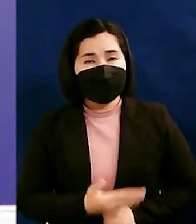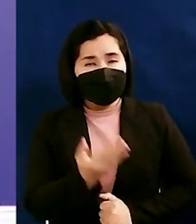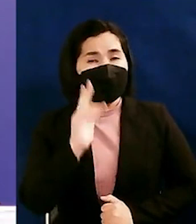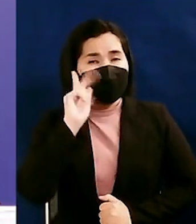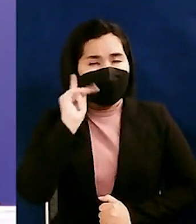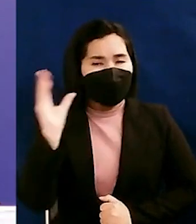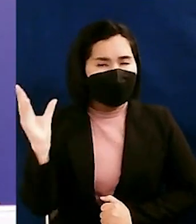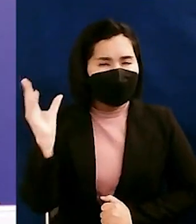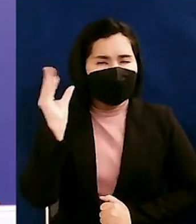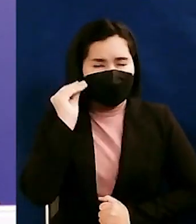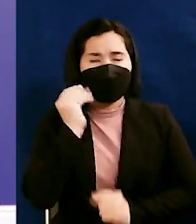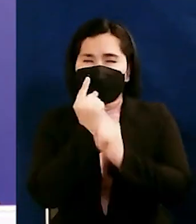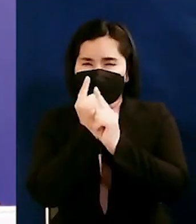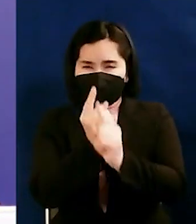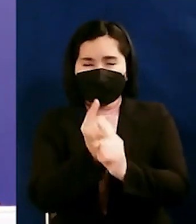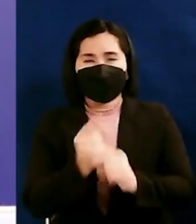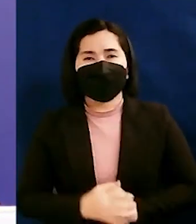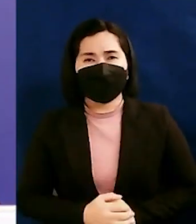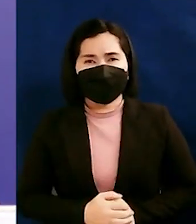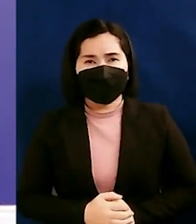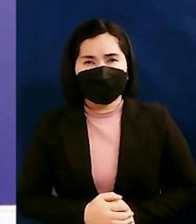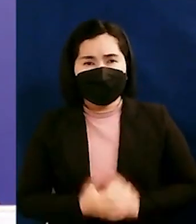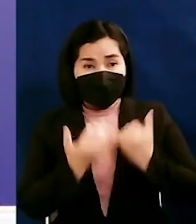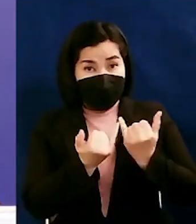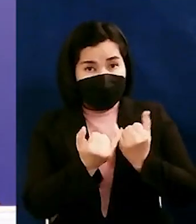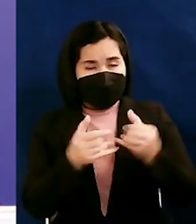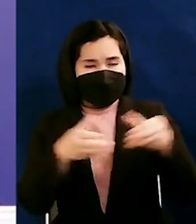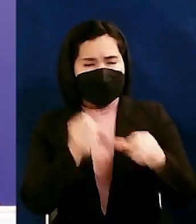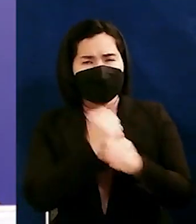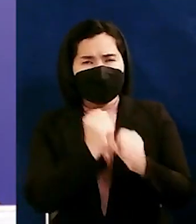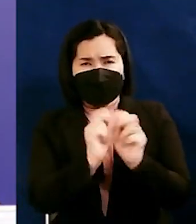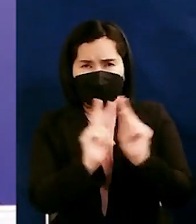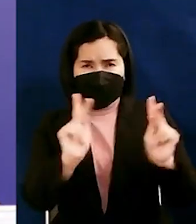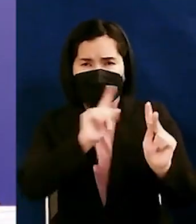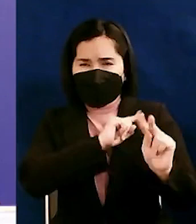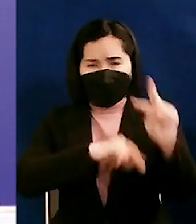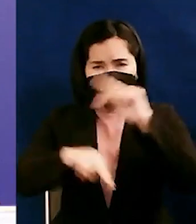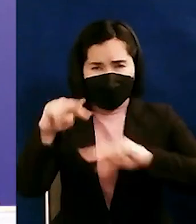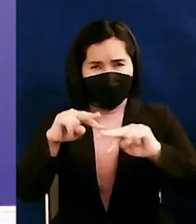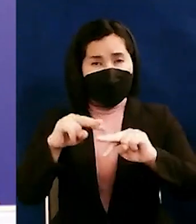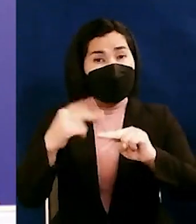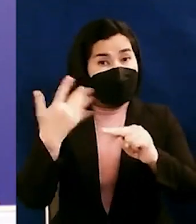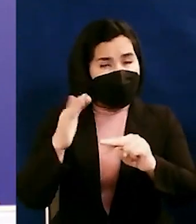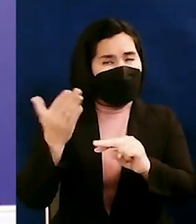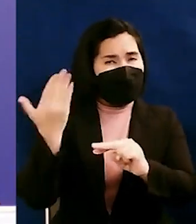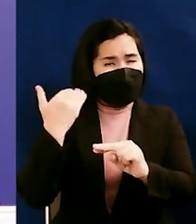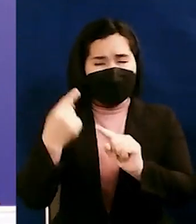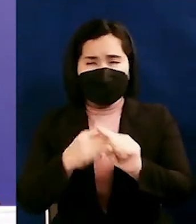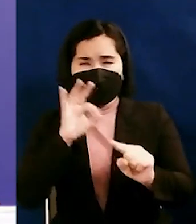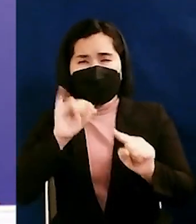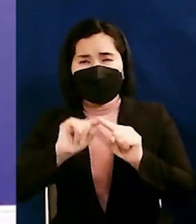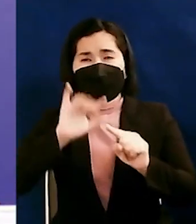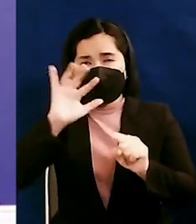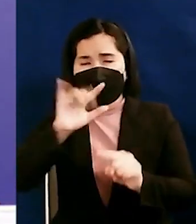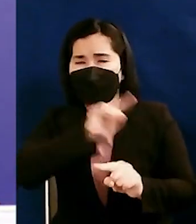วนะครับนะฮะเมื่อเราได้มีการตั้งคณะกรรมการตั้งแต่วันที่5กันยายนนะครับลงไป